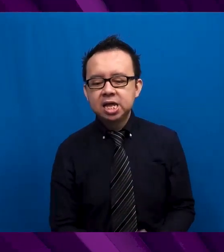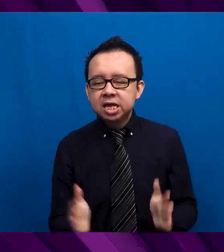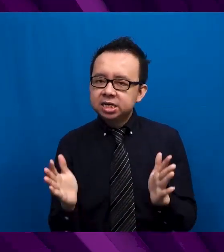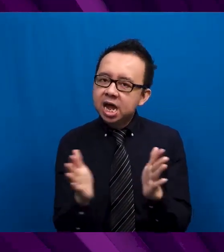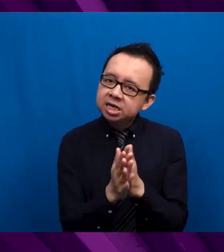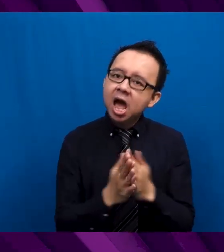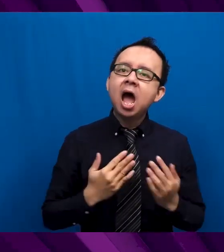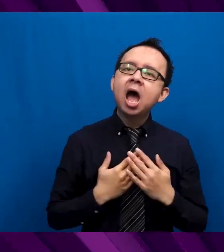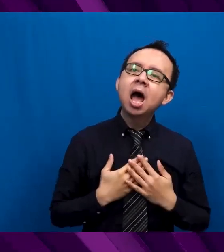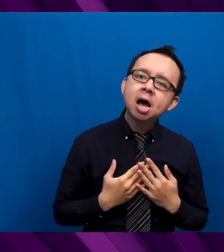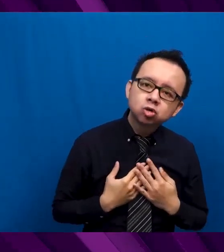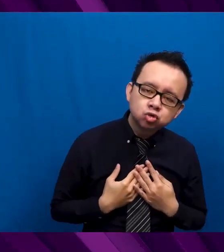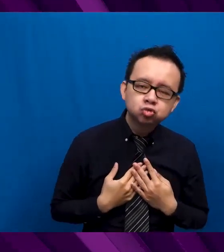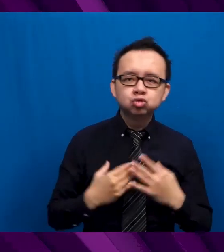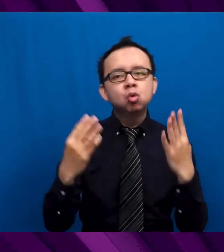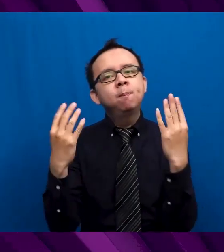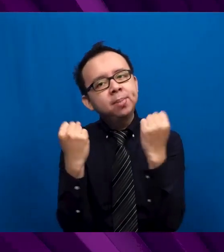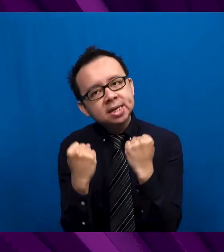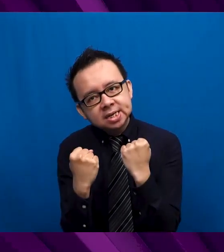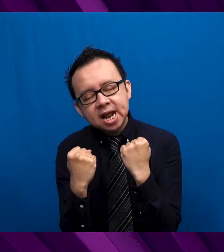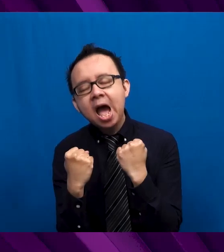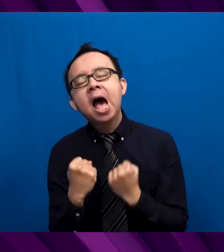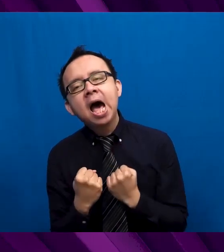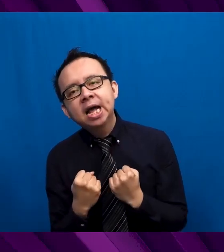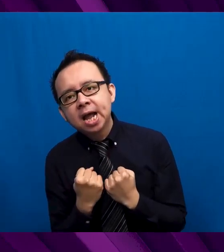oh, dan aku